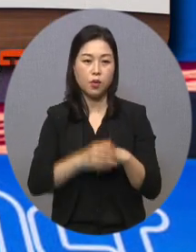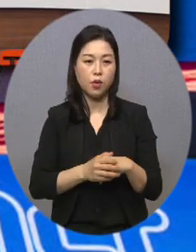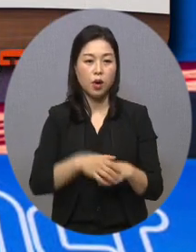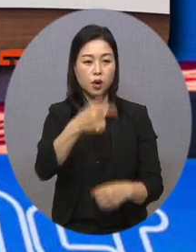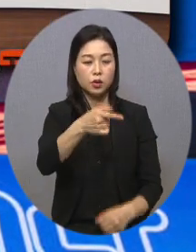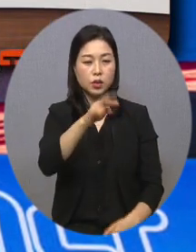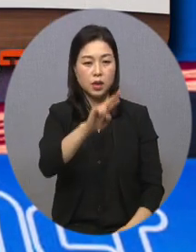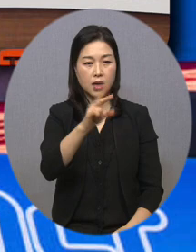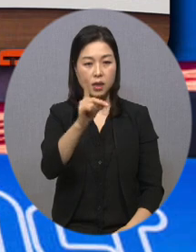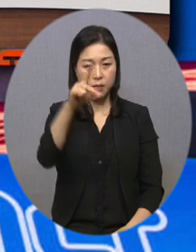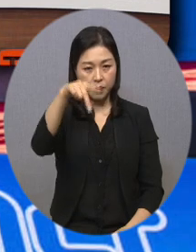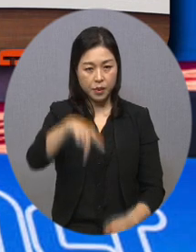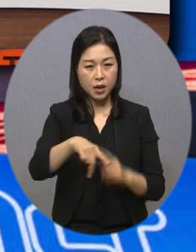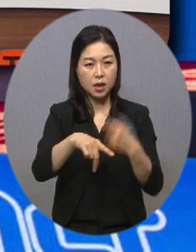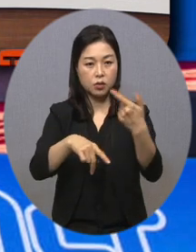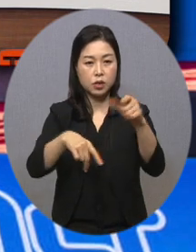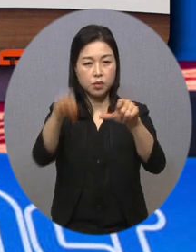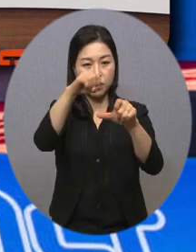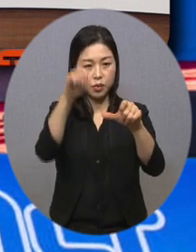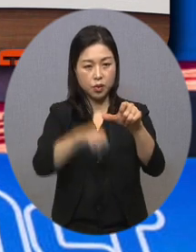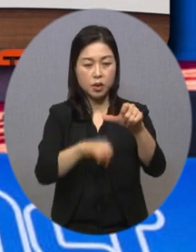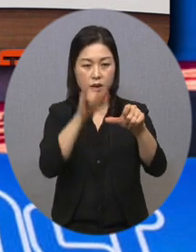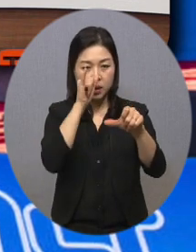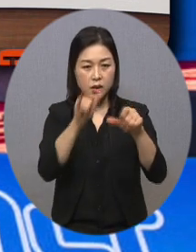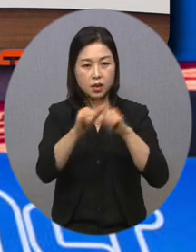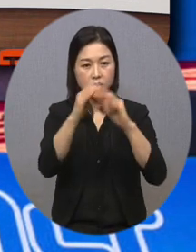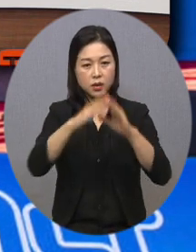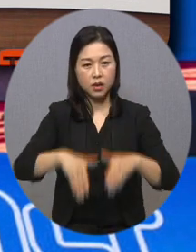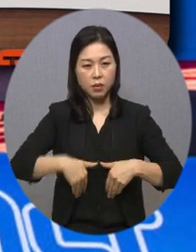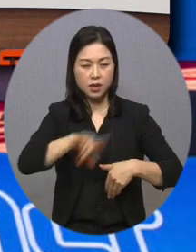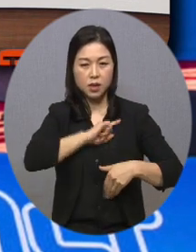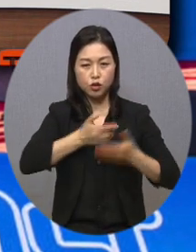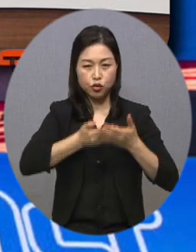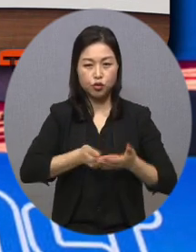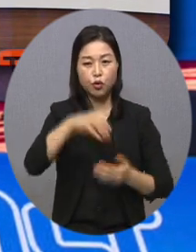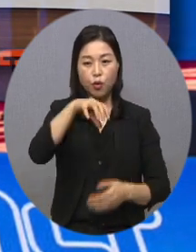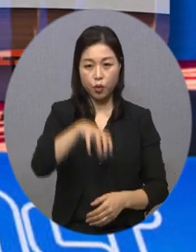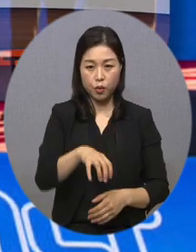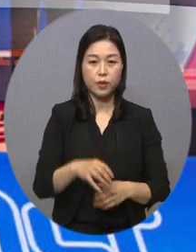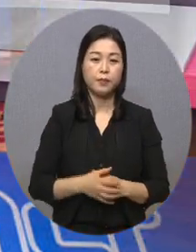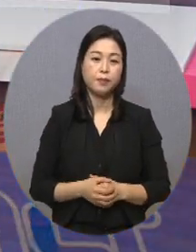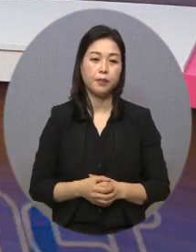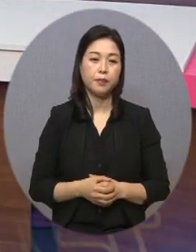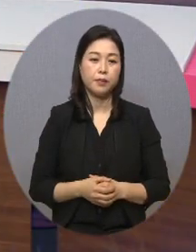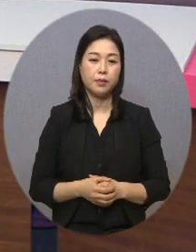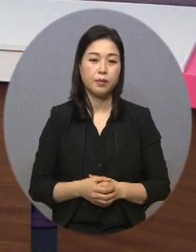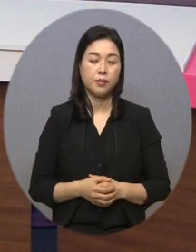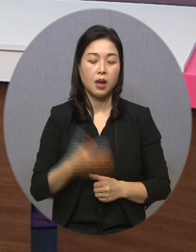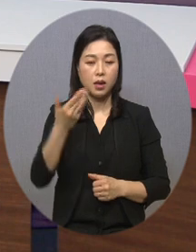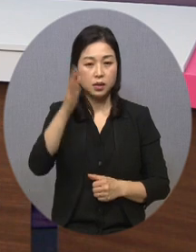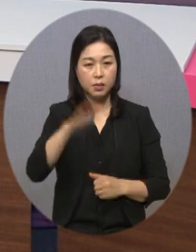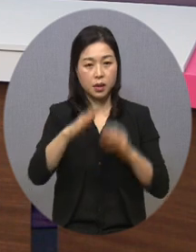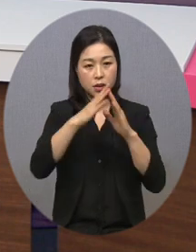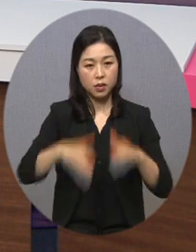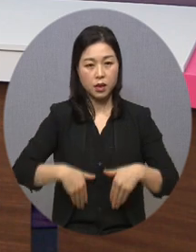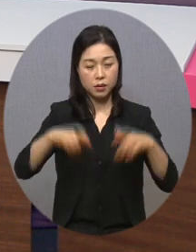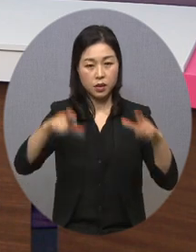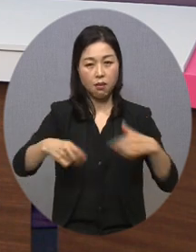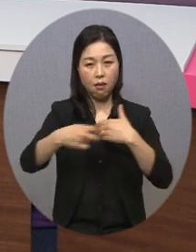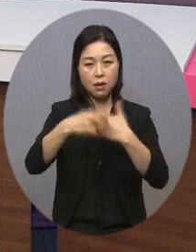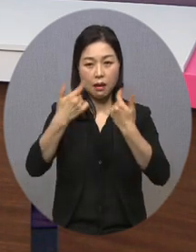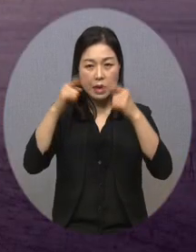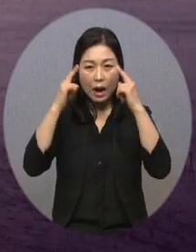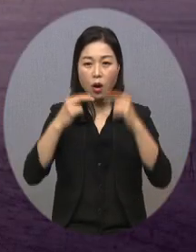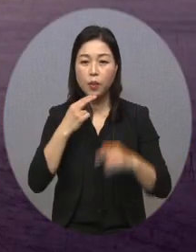GRDP의 65%를 차지하는 전남에서 가장 중추적인 지역입니다. 네, 그럼에도 불구하고 전남 지역에 의과대학이